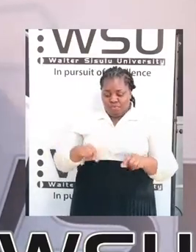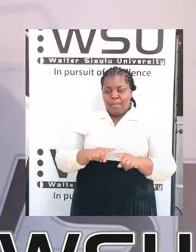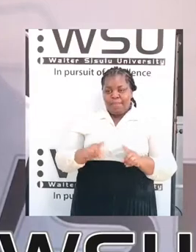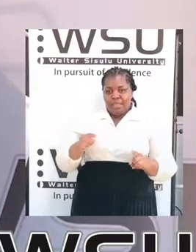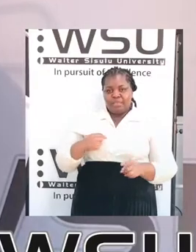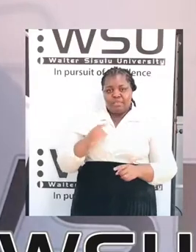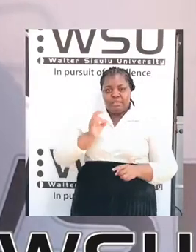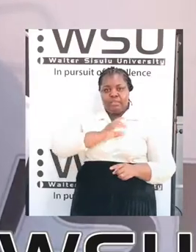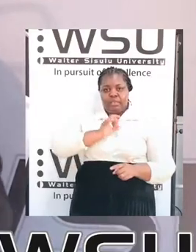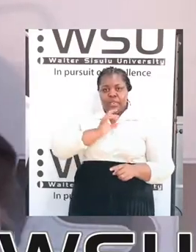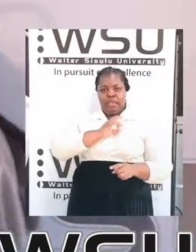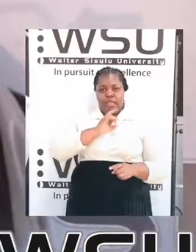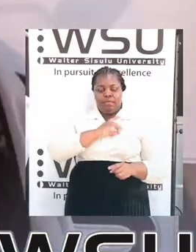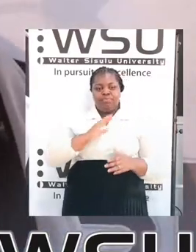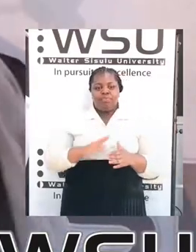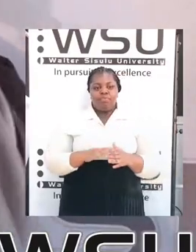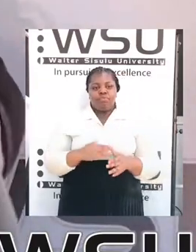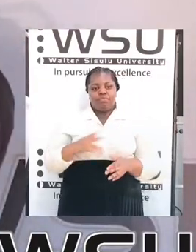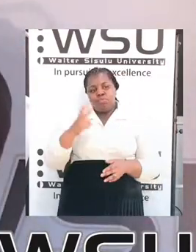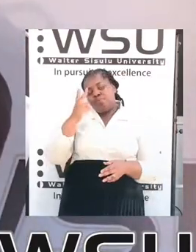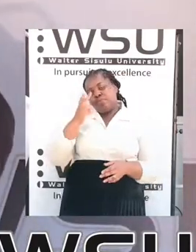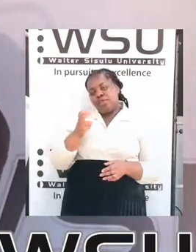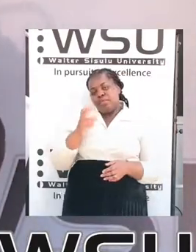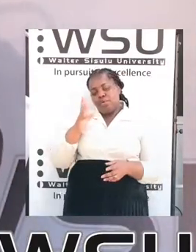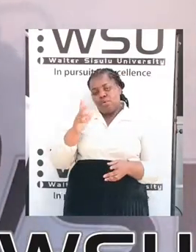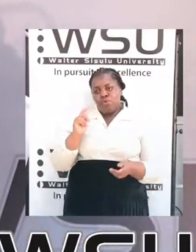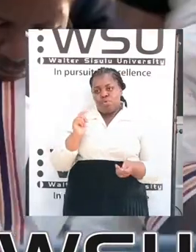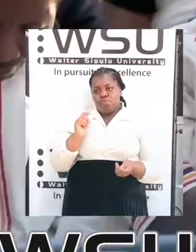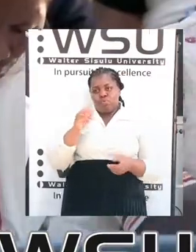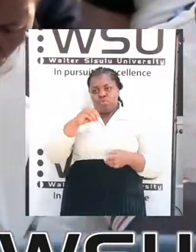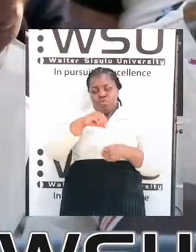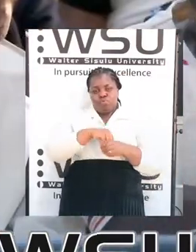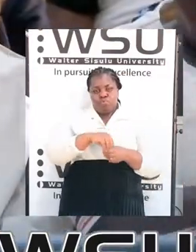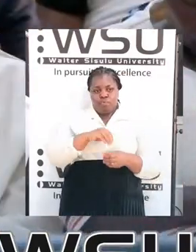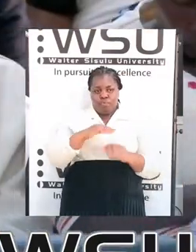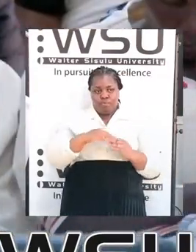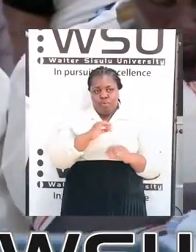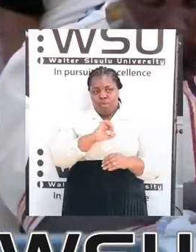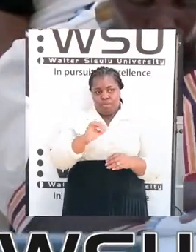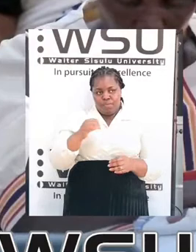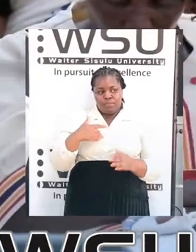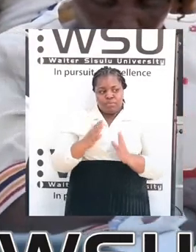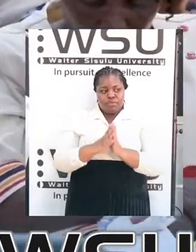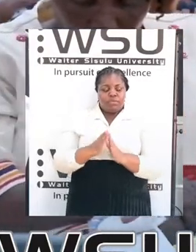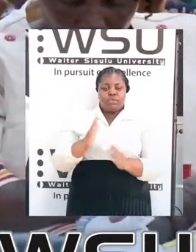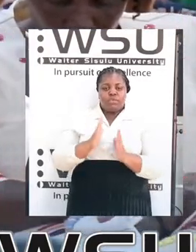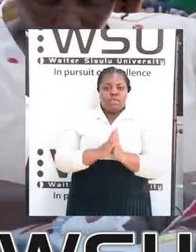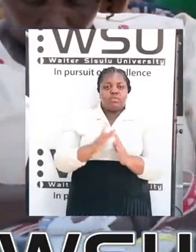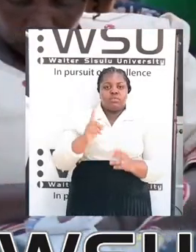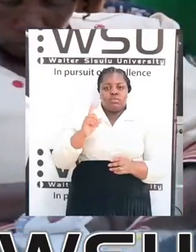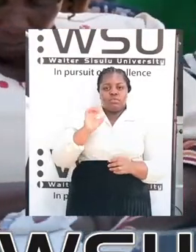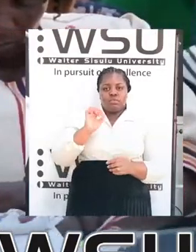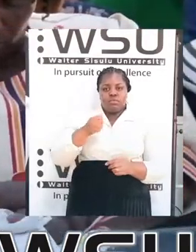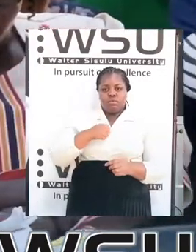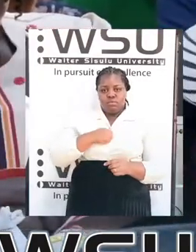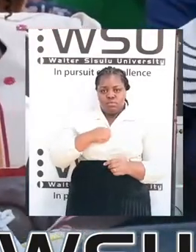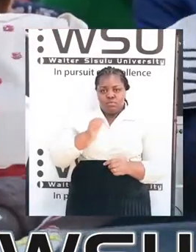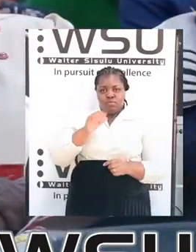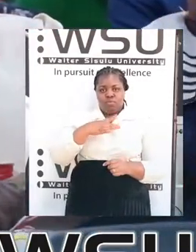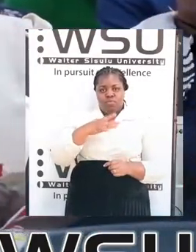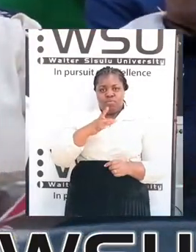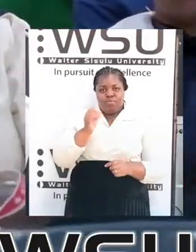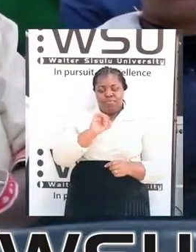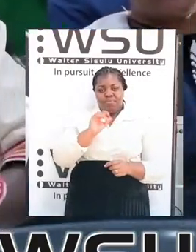Kodwa sinexhala lobumnyama obujinga phezu kwenzonzobila. Siyathandaza phezu kwenzonzobila yobomi